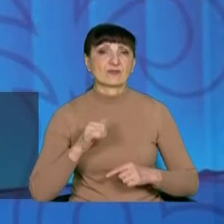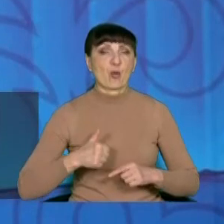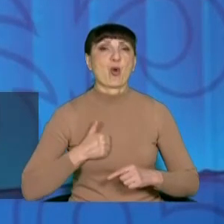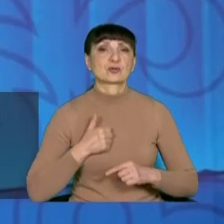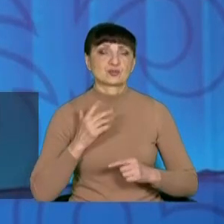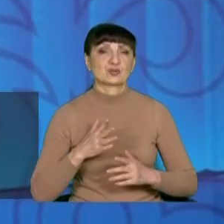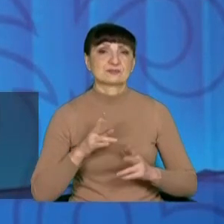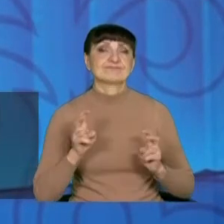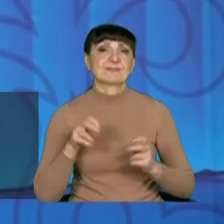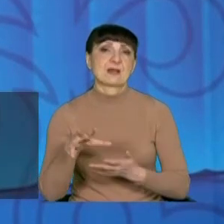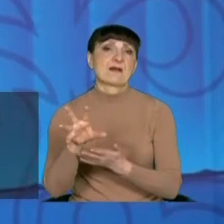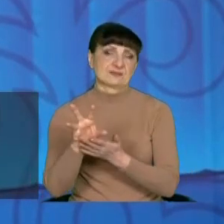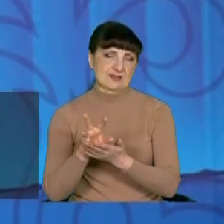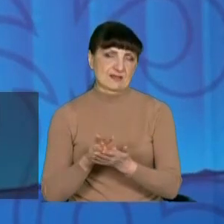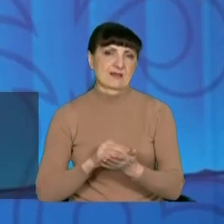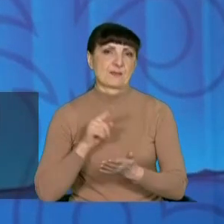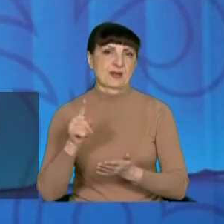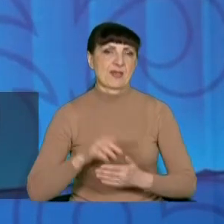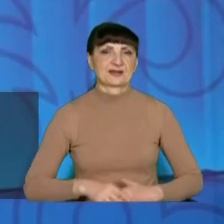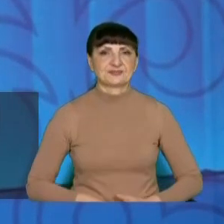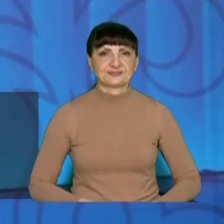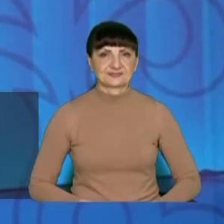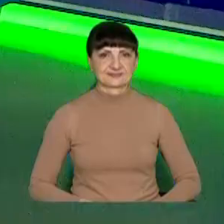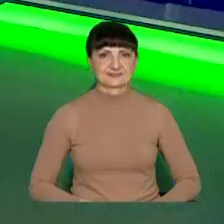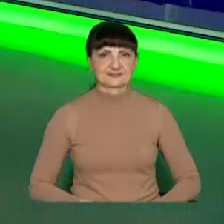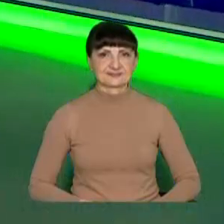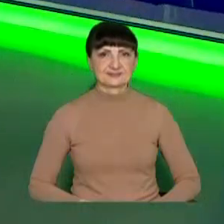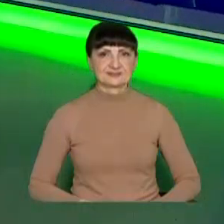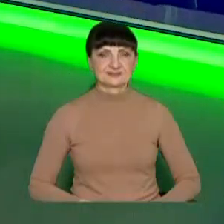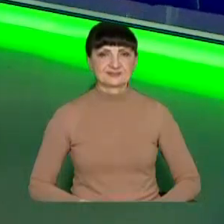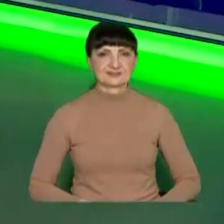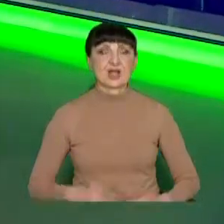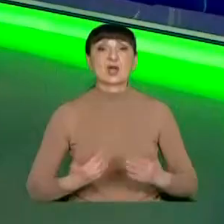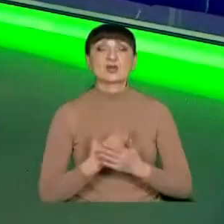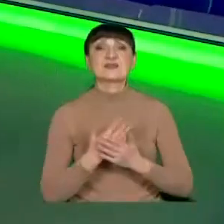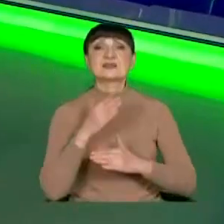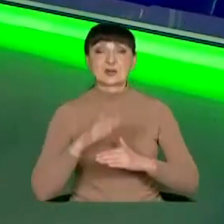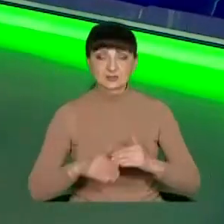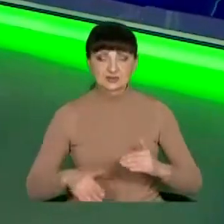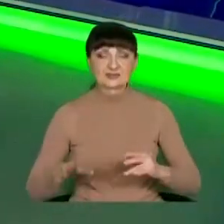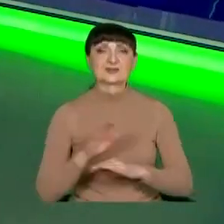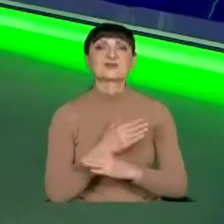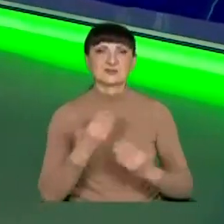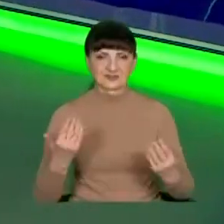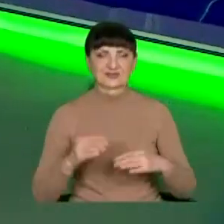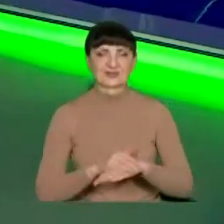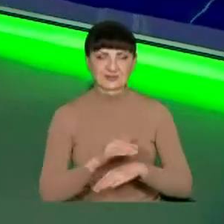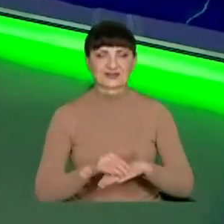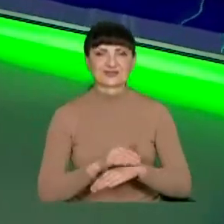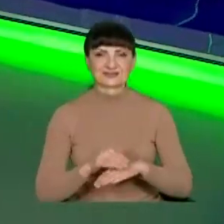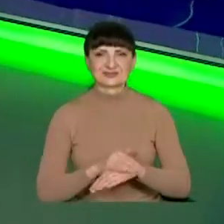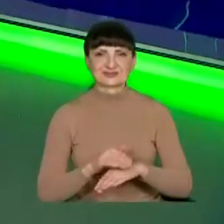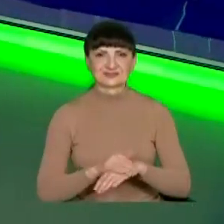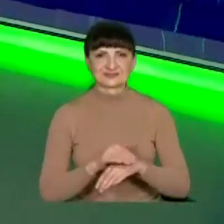гордостью называться аюхановцами. Это был последний материал выпуска. Мы с вами прощаемся.